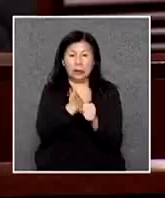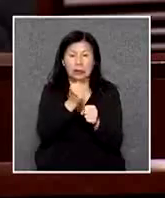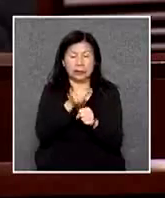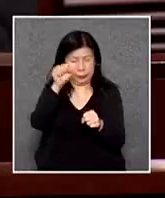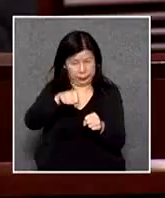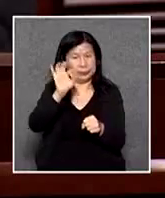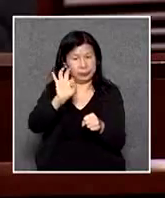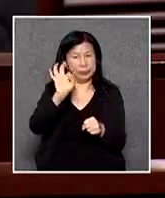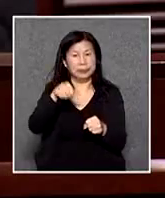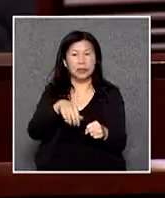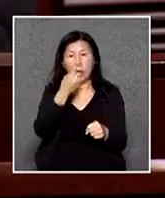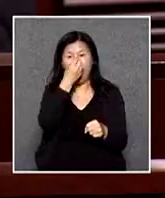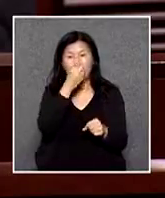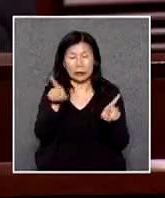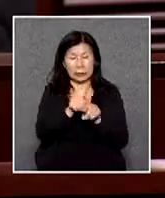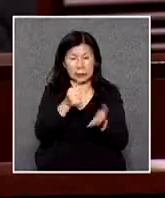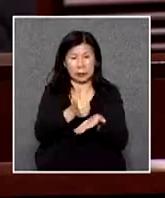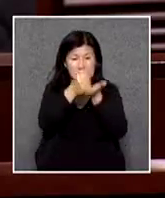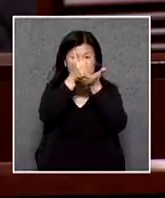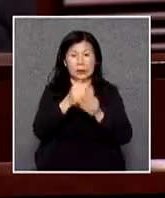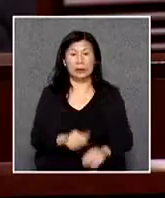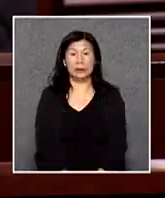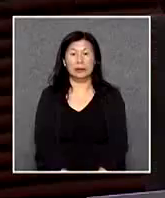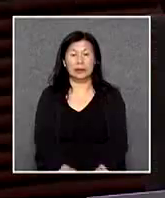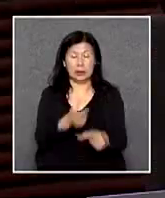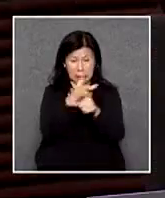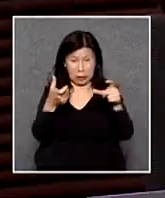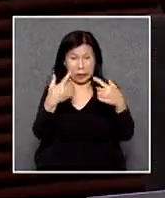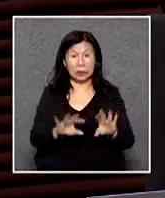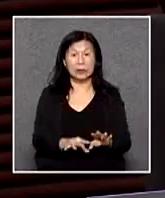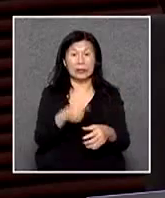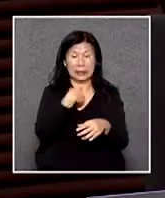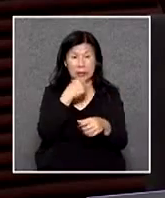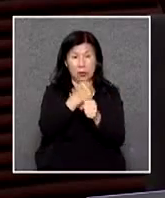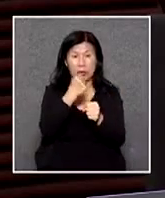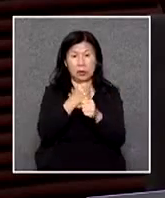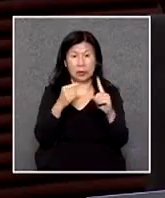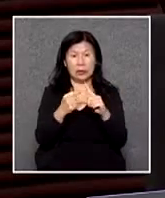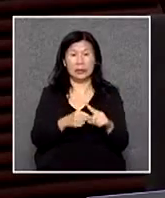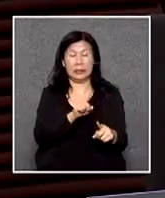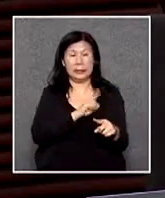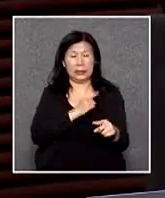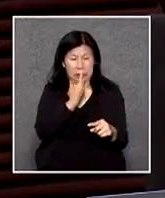問題。香港人是尊重一些出糧要做事的人，不過你要講真話。